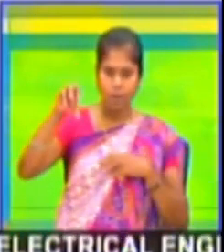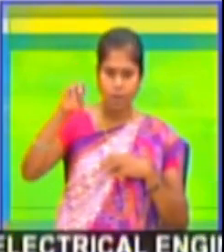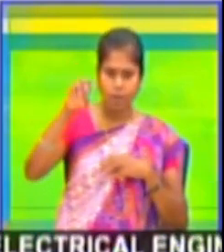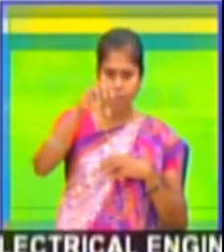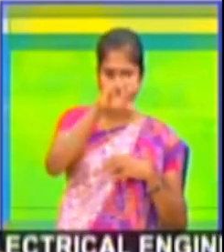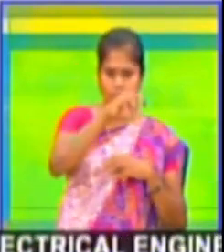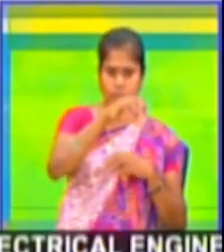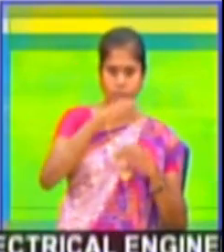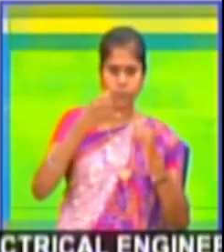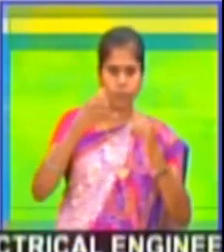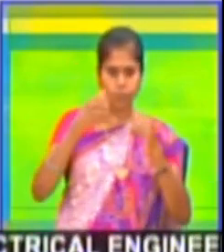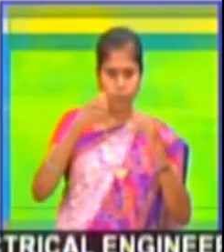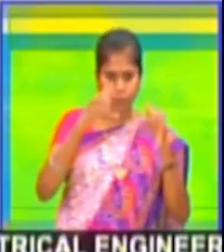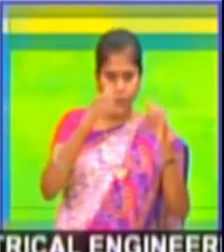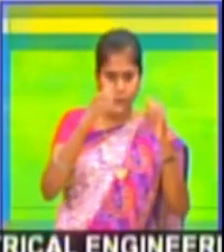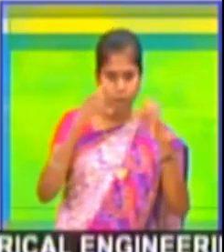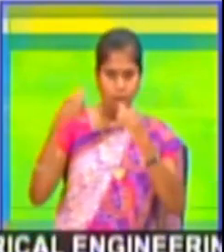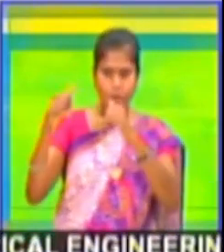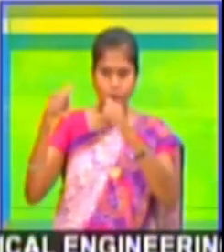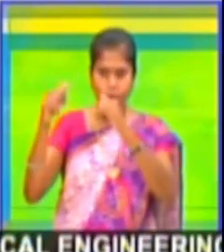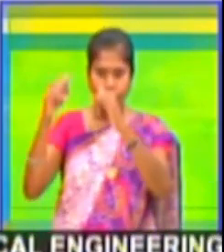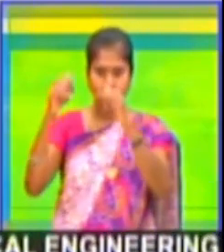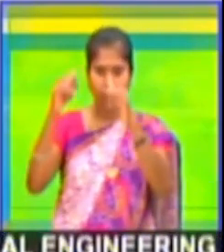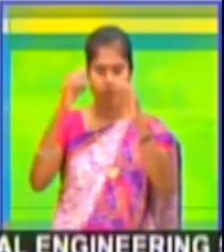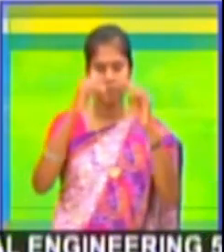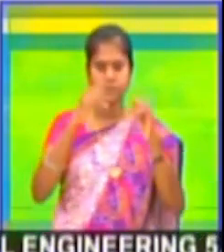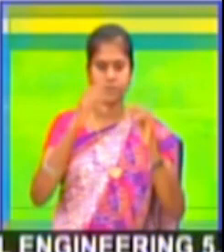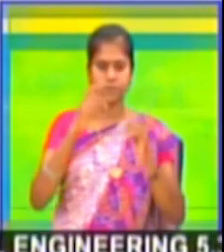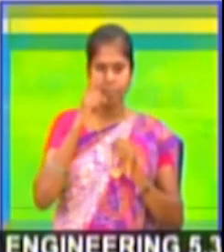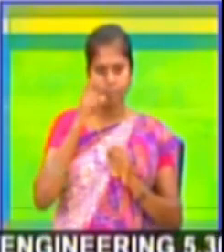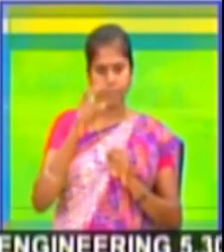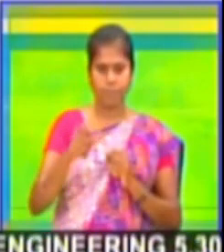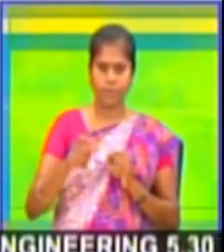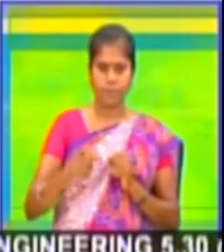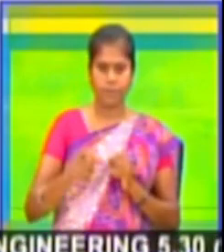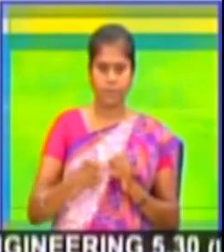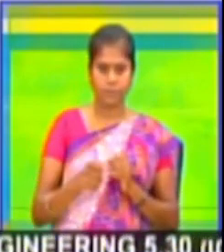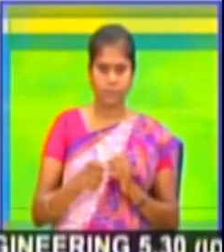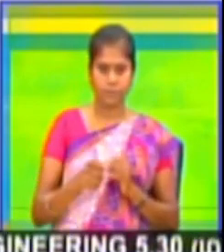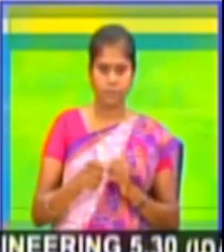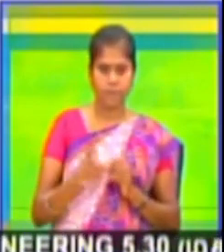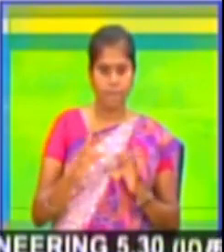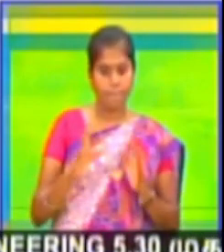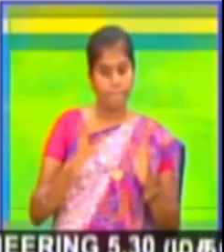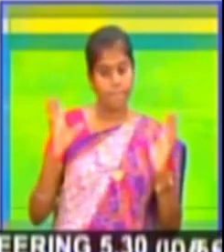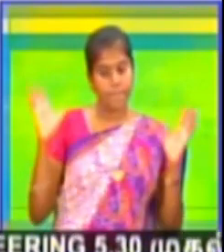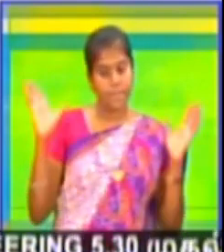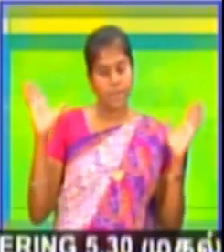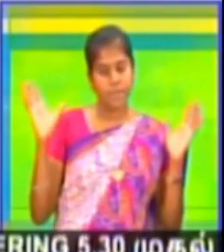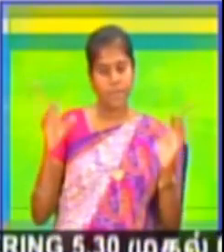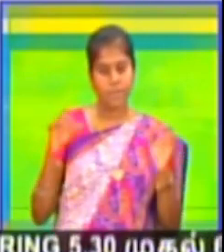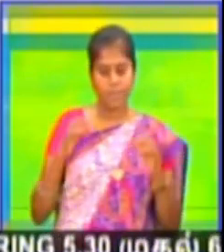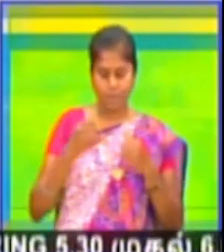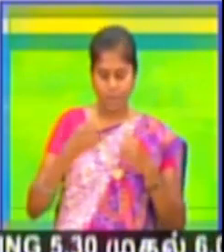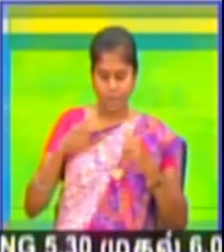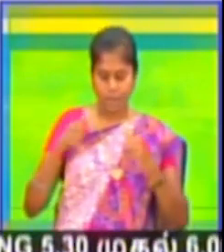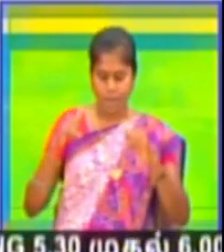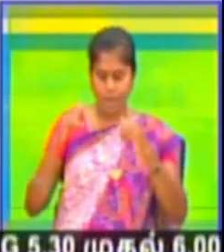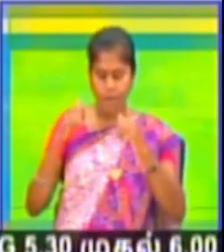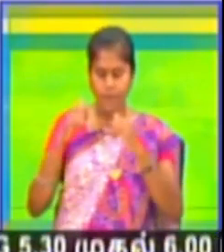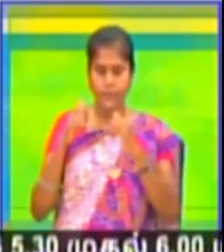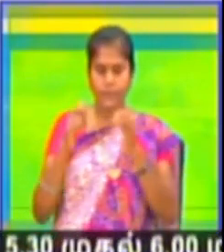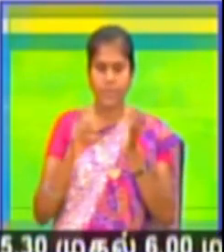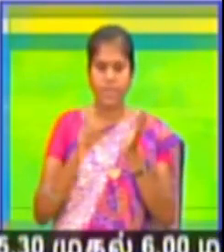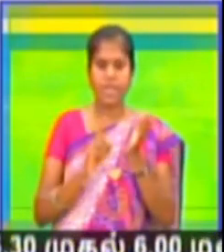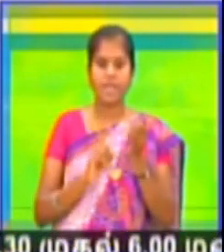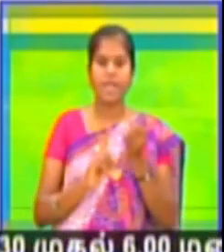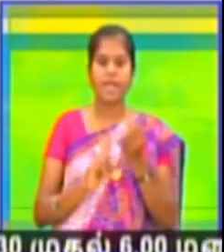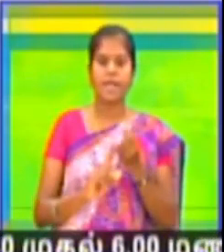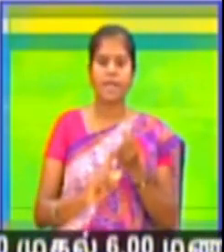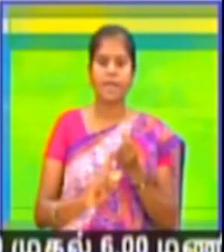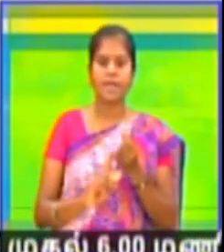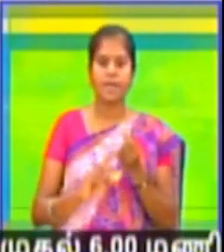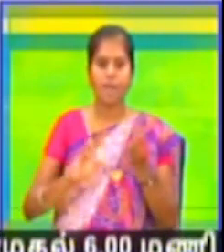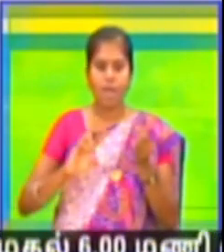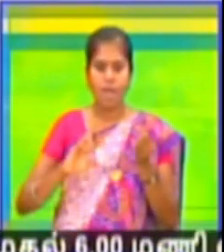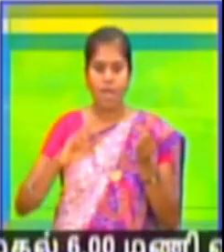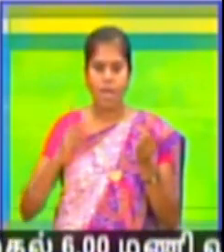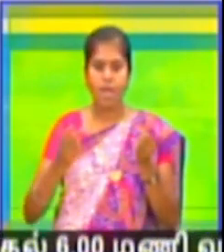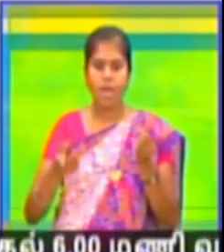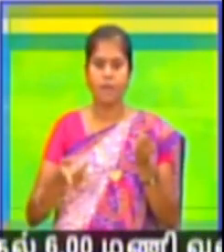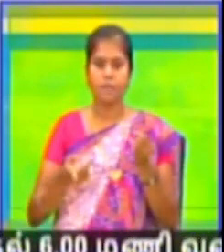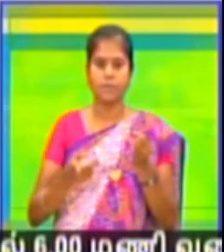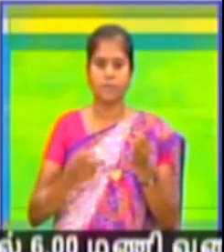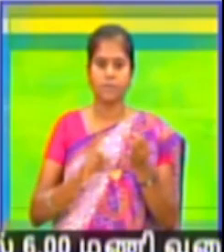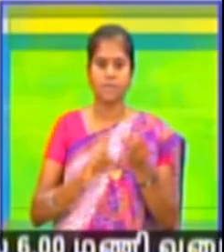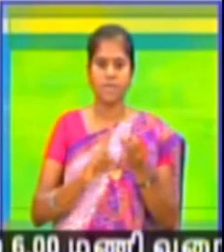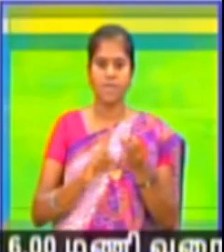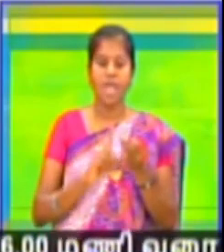நாடு கனடா. புக் எடுத்து பார்த்துக்கோங்க, வரைபடத்தை எடுத்து பார்த்துக்கோங்க. அதுக்கு அடுத்தபடியா ஐக்கிய